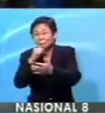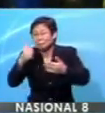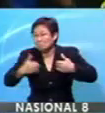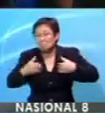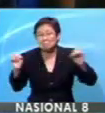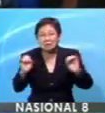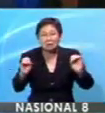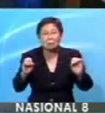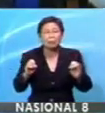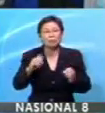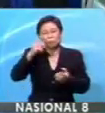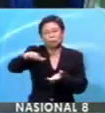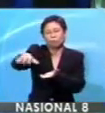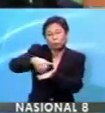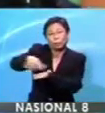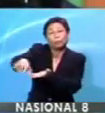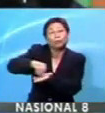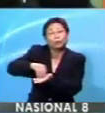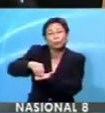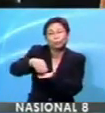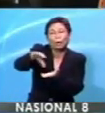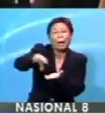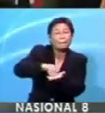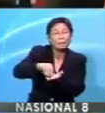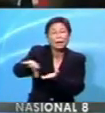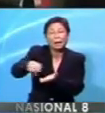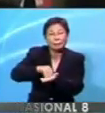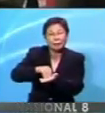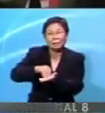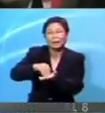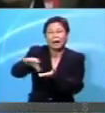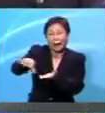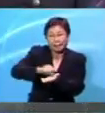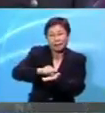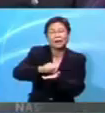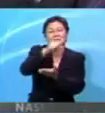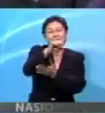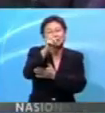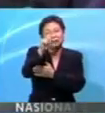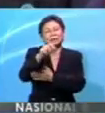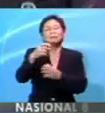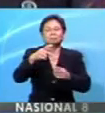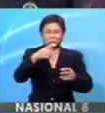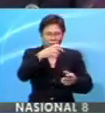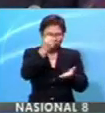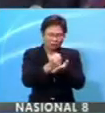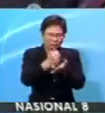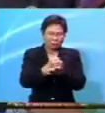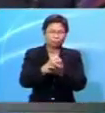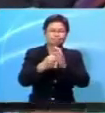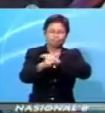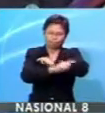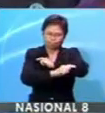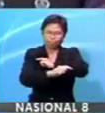er mengutip GST ini mereka memang tidak berhak sama sekali untuk mengutip GST pihak kustam akan mengambil tindakan Eh kalau ada